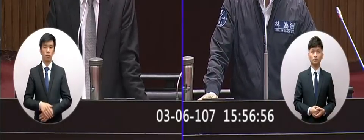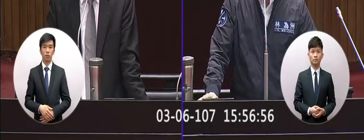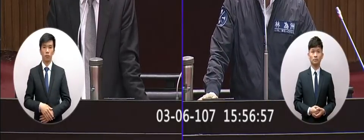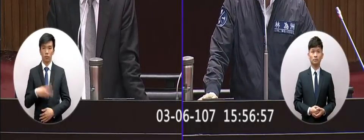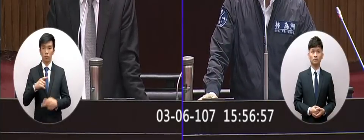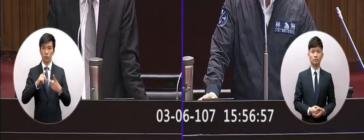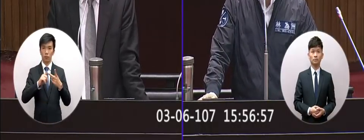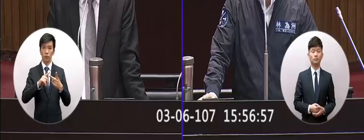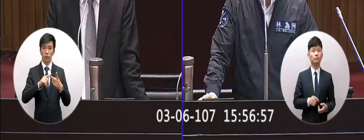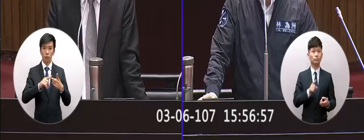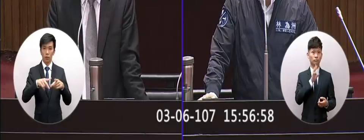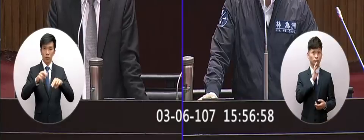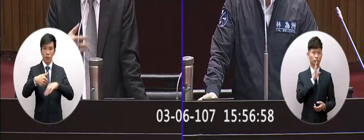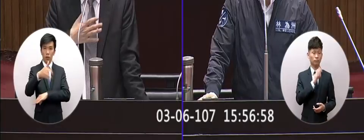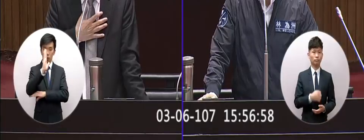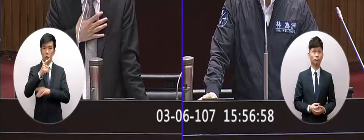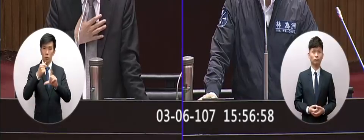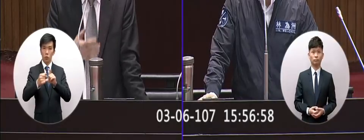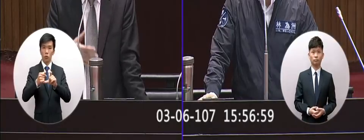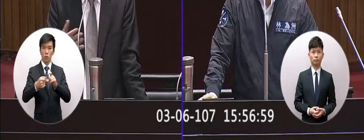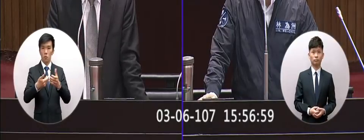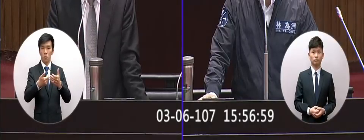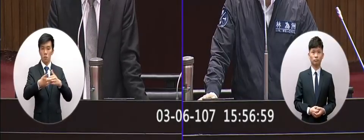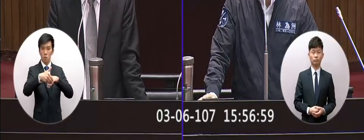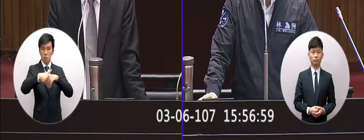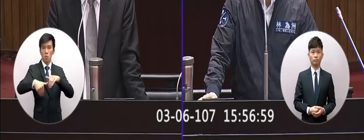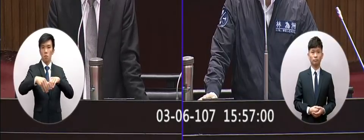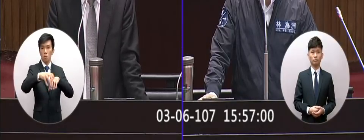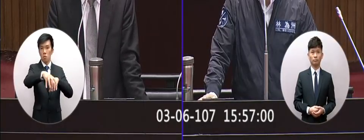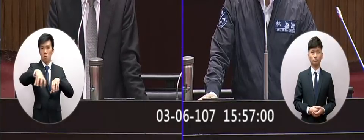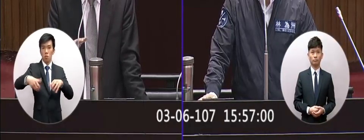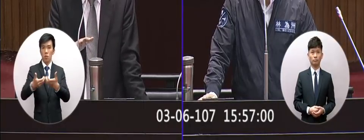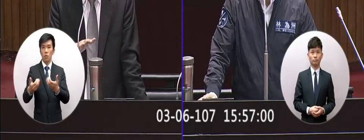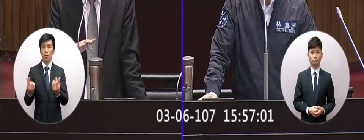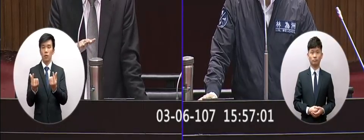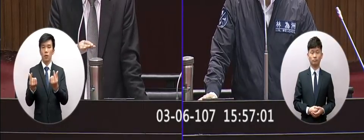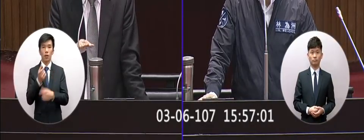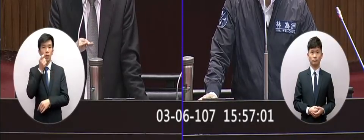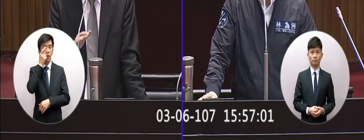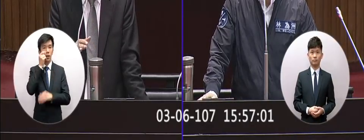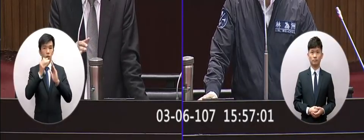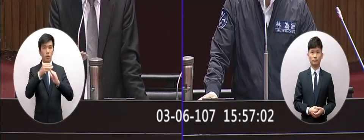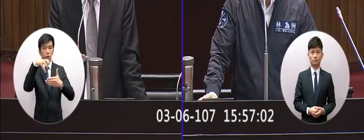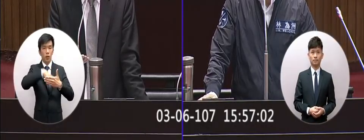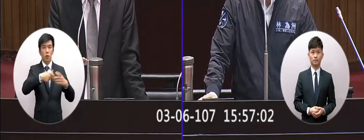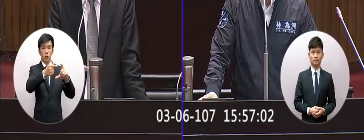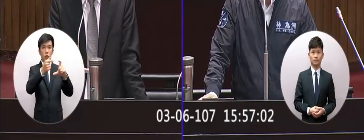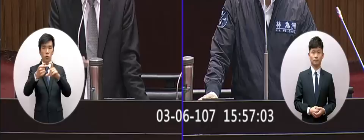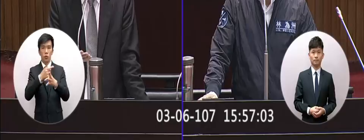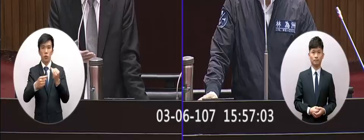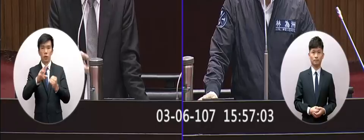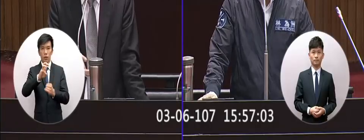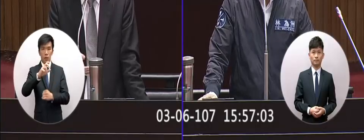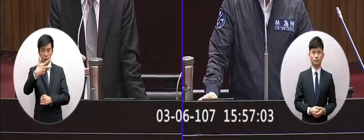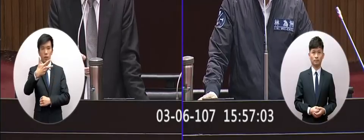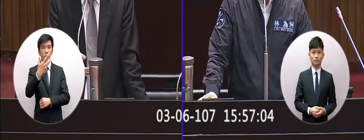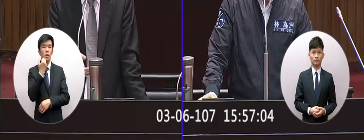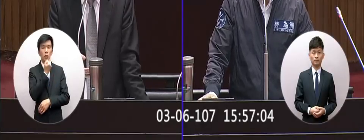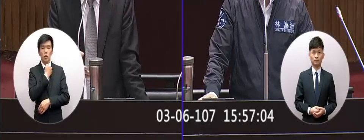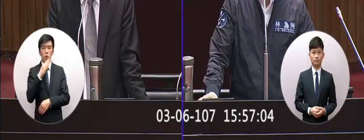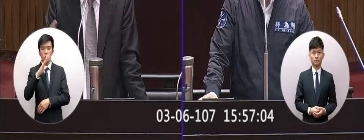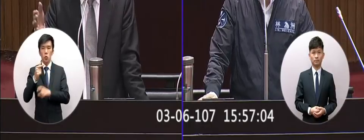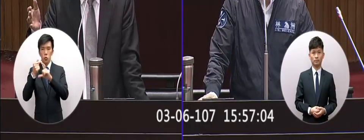化了，特别是像好比像台南37个行政区，有一些行政区人口根本才一万人左